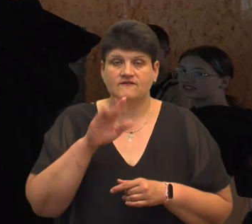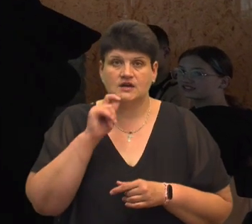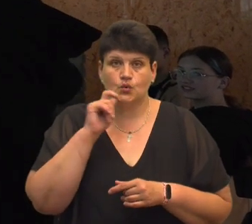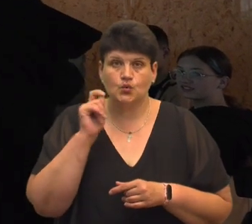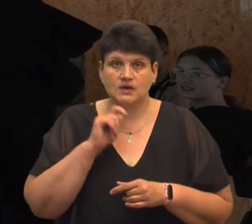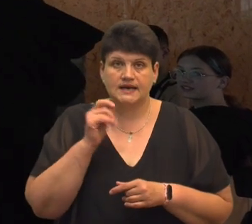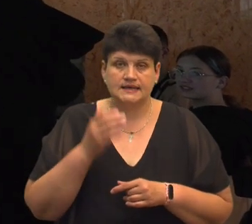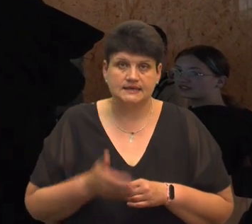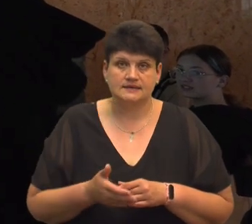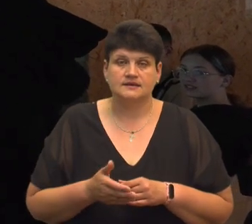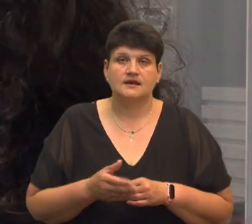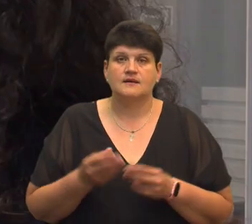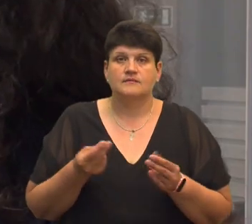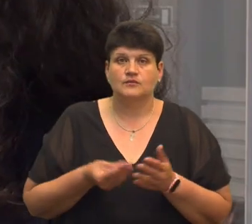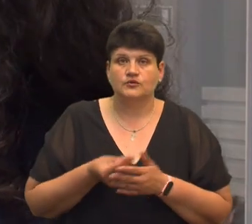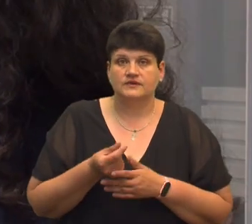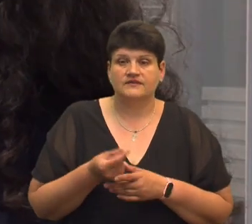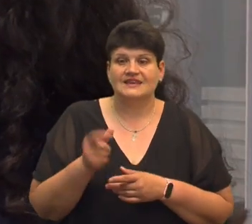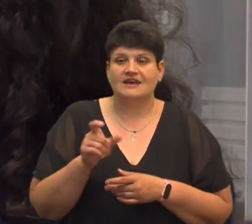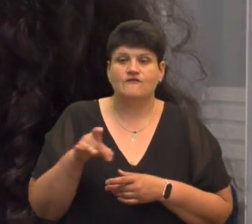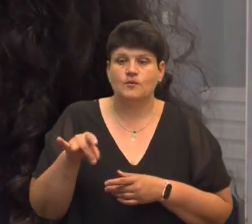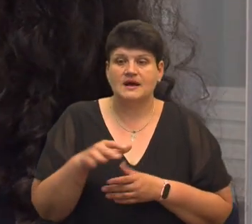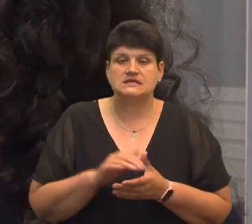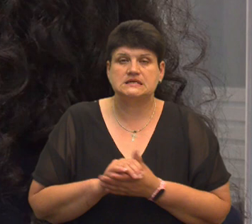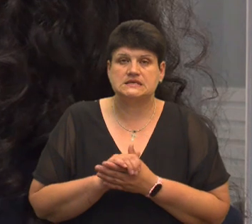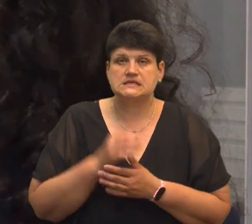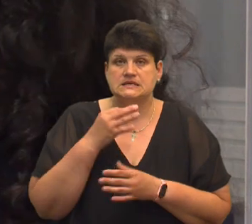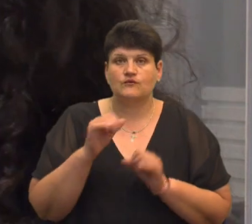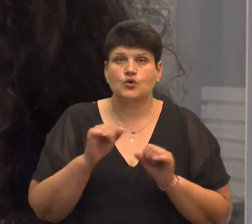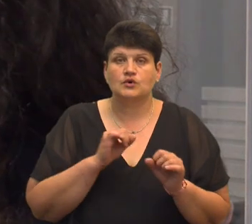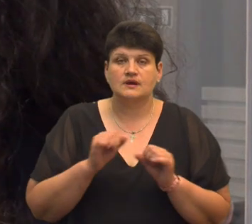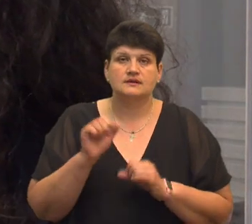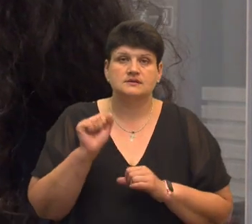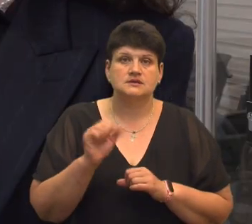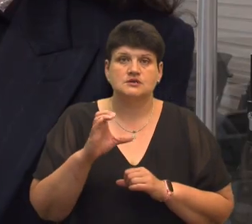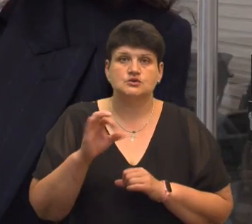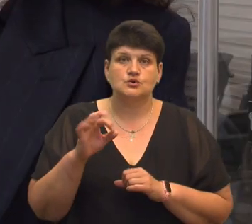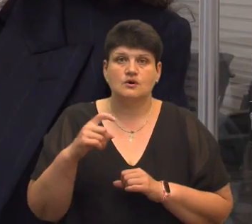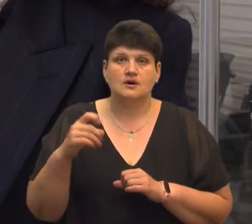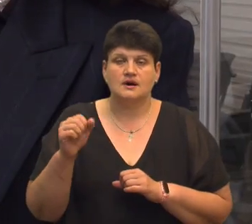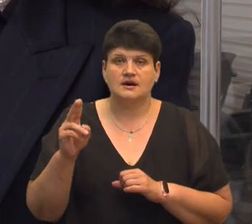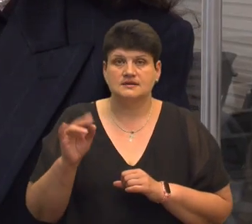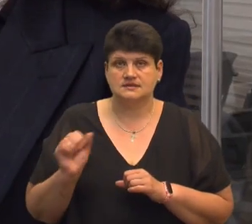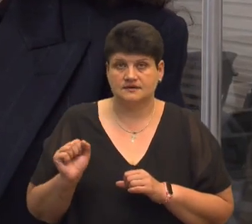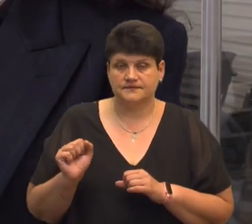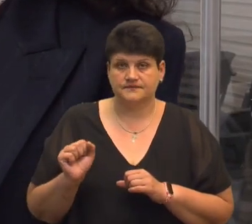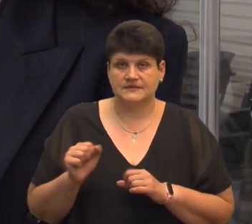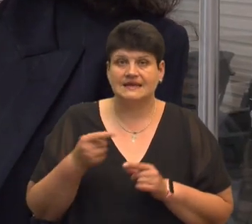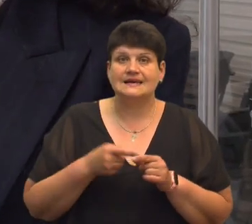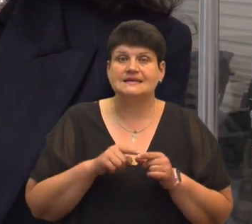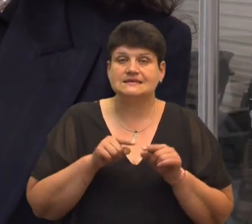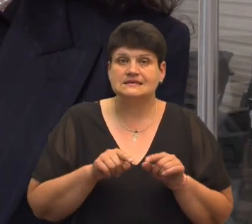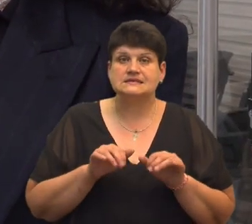Проєкт фінансує Європейський Союз, розповіла координаторка проєкту Анастасія Сохацька. Такі заходи допомагають